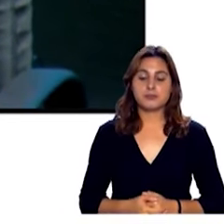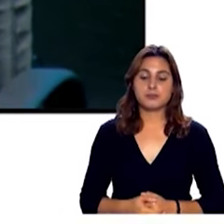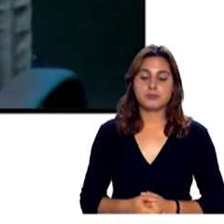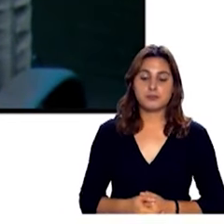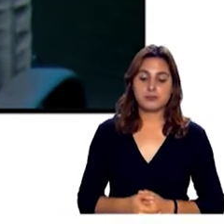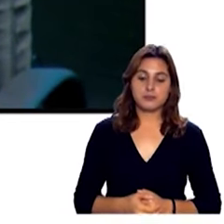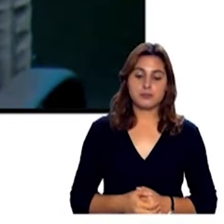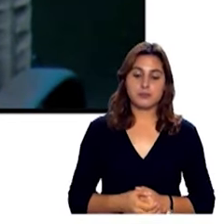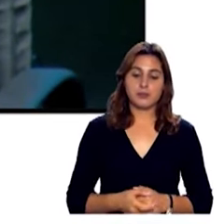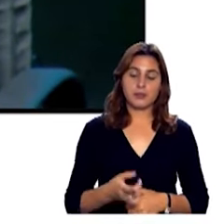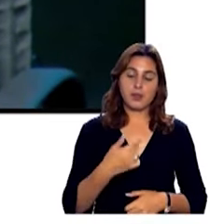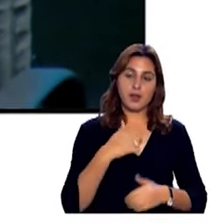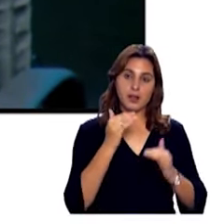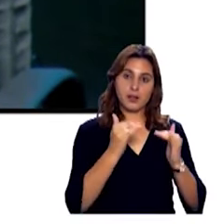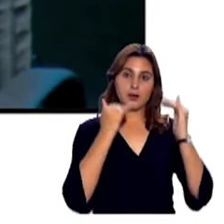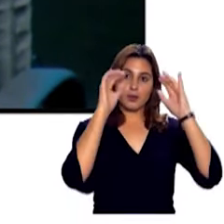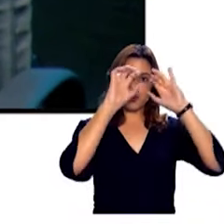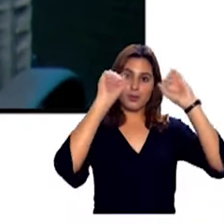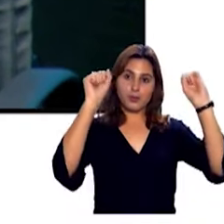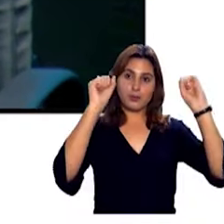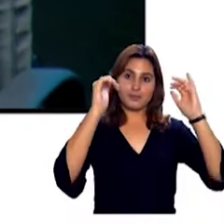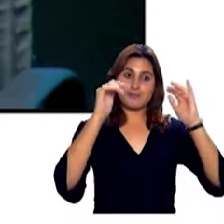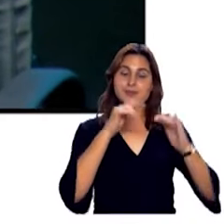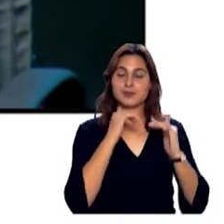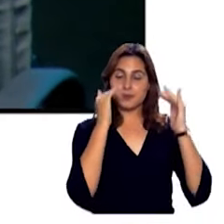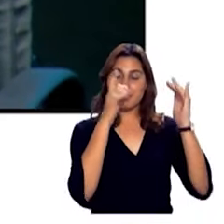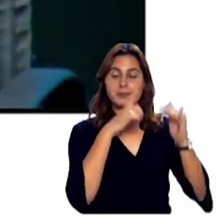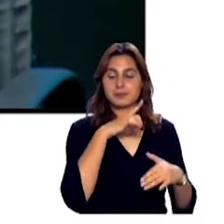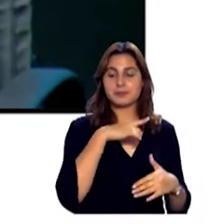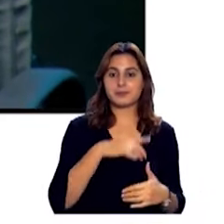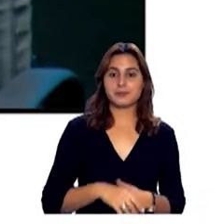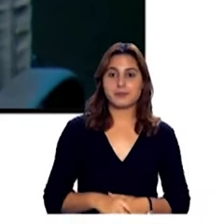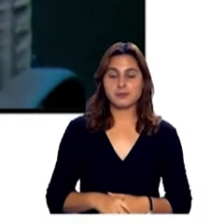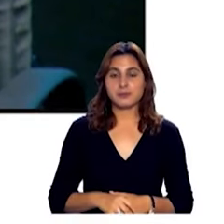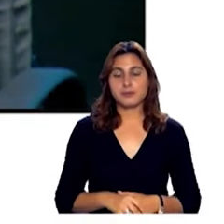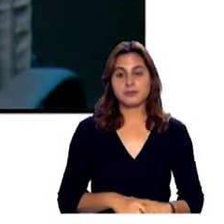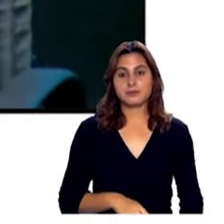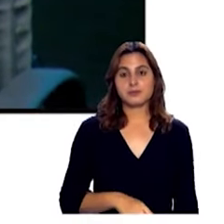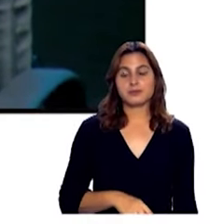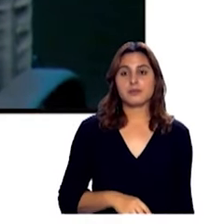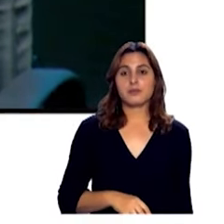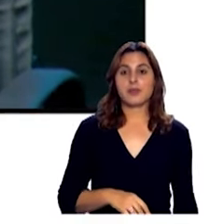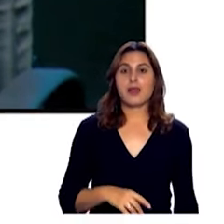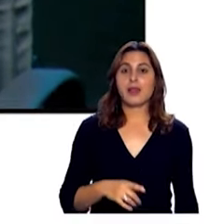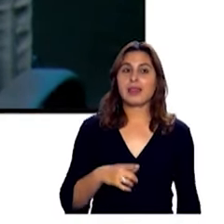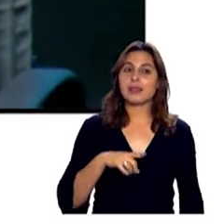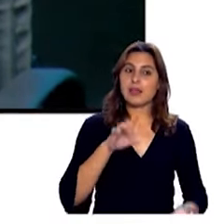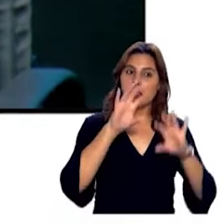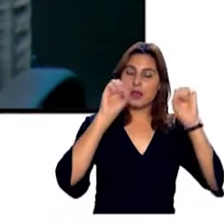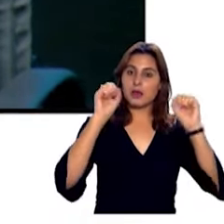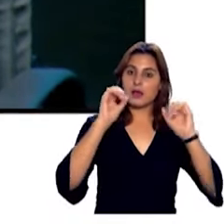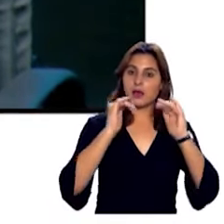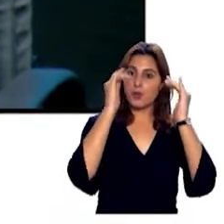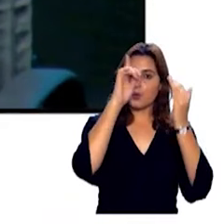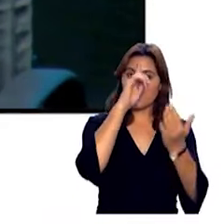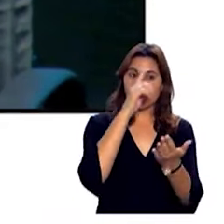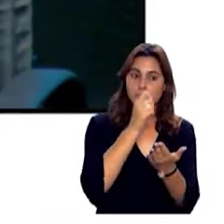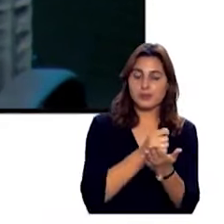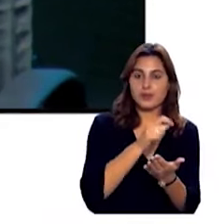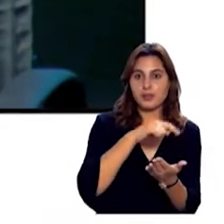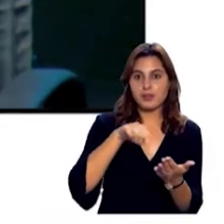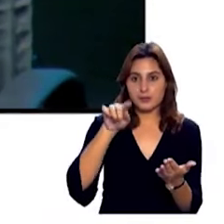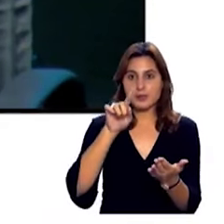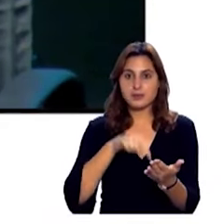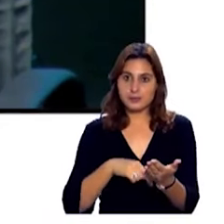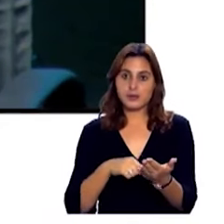un titre que la cour de cassation a du mal Encore aujourd'hui à revendiquer ET Elle